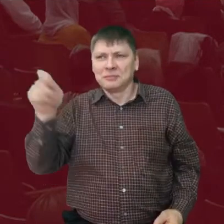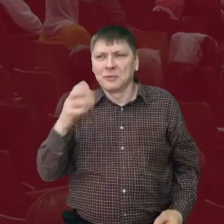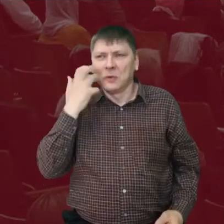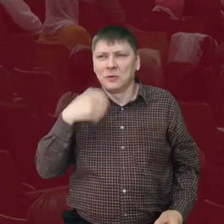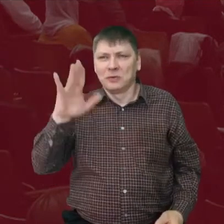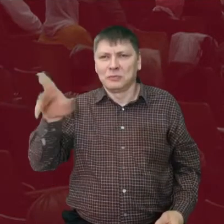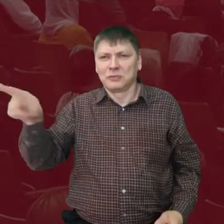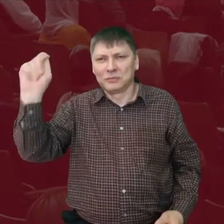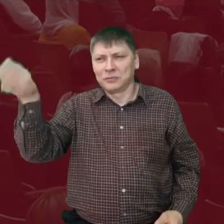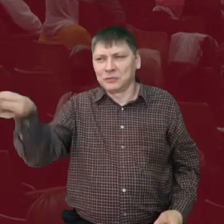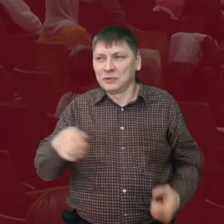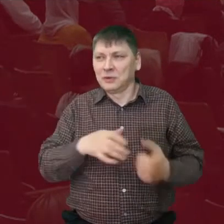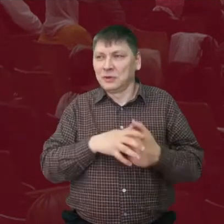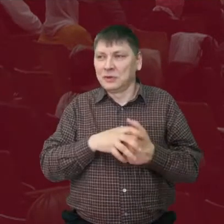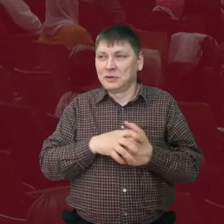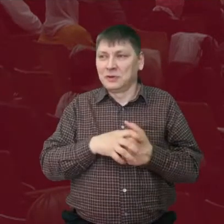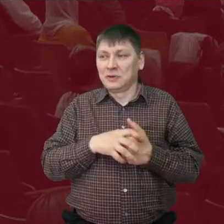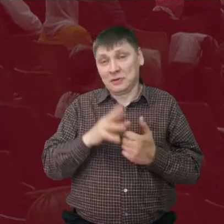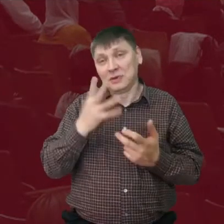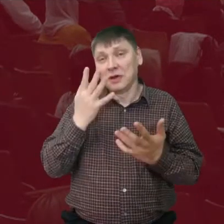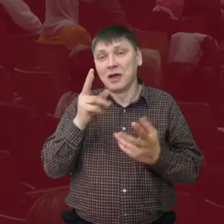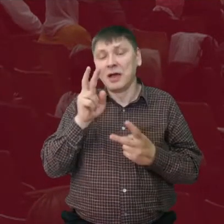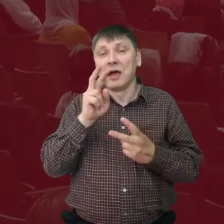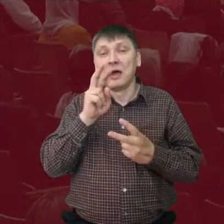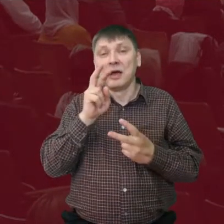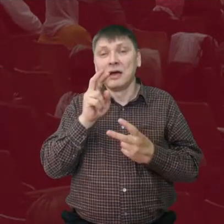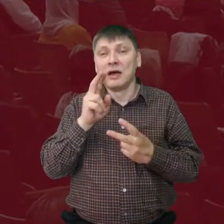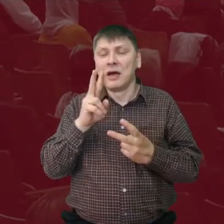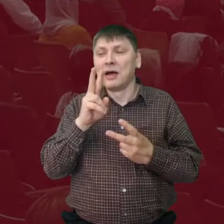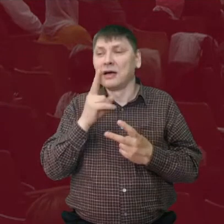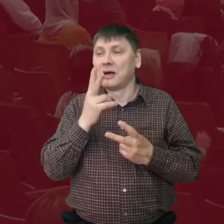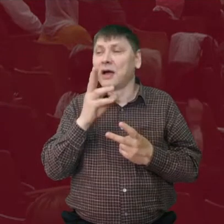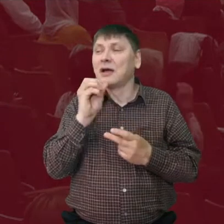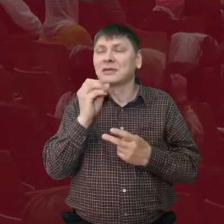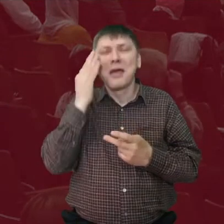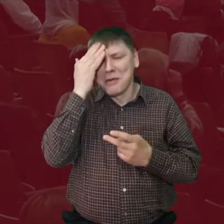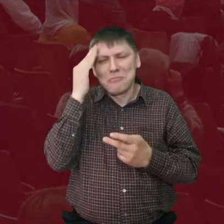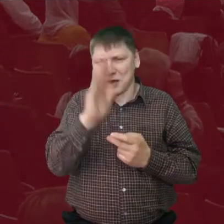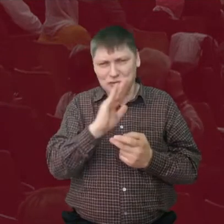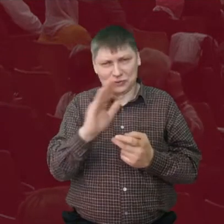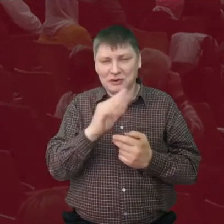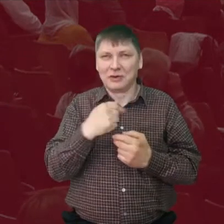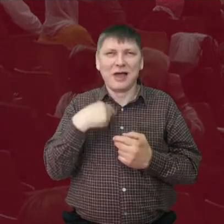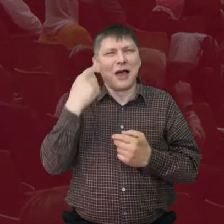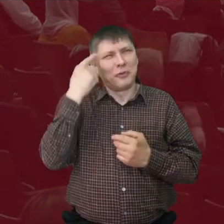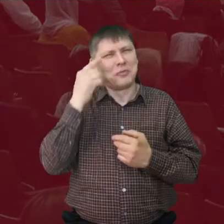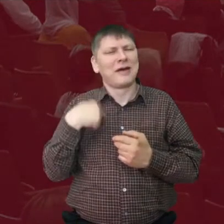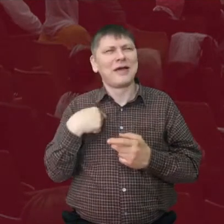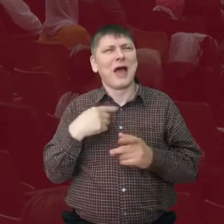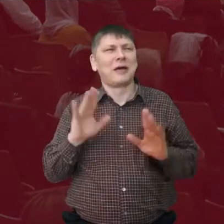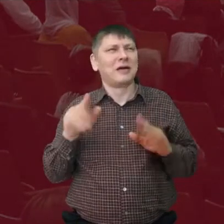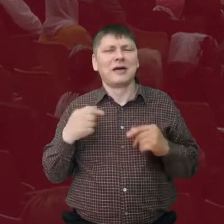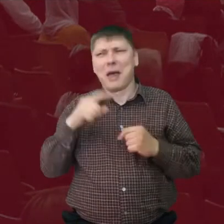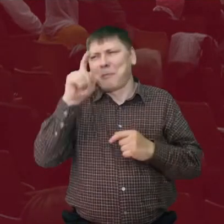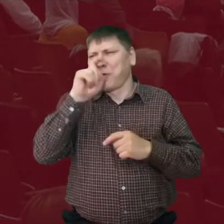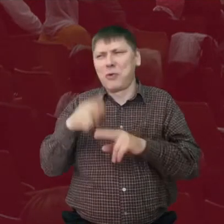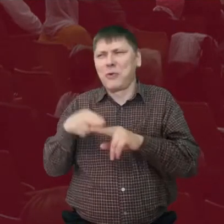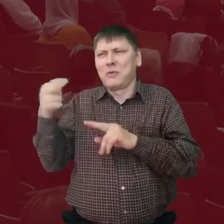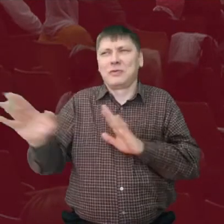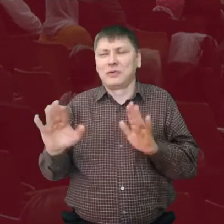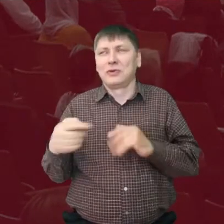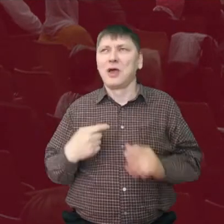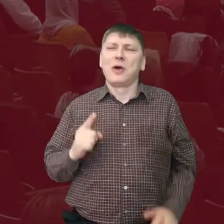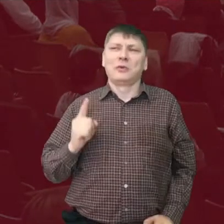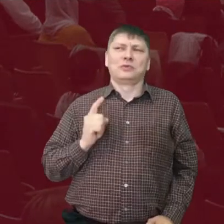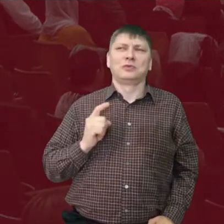внутренней. Рассматривать, рассуждать об этом. Не только, чтобы оно случилось, даже просто мечтать об этом. Ладно, я как верующий человек не буду ничего плохого делать в ответ на то, что